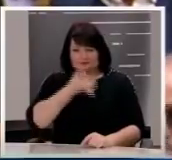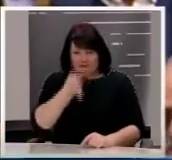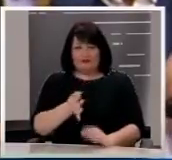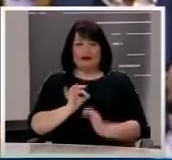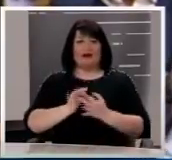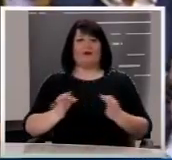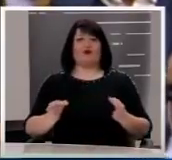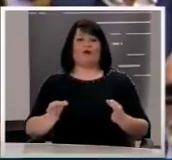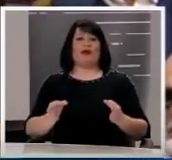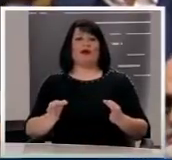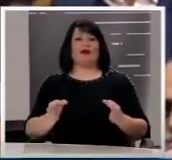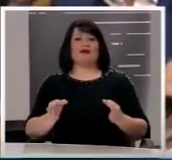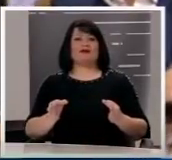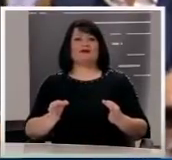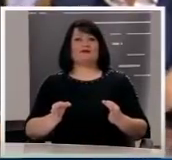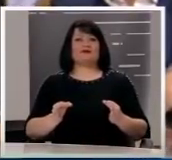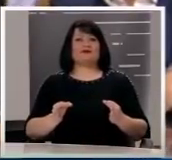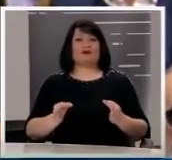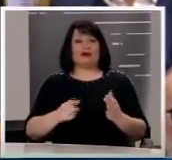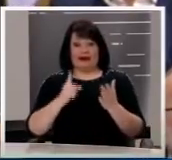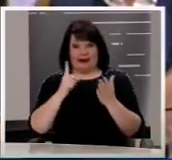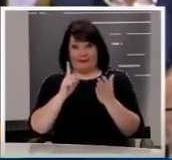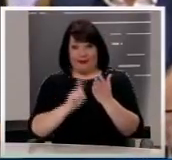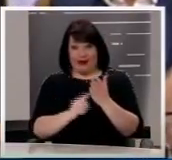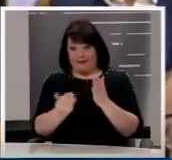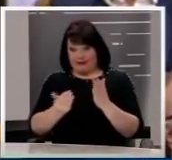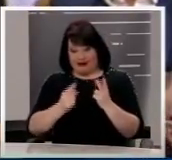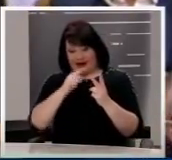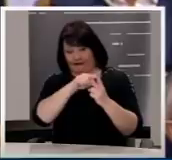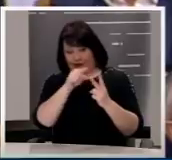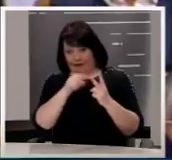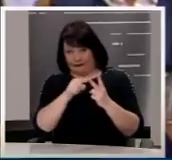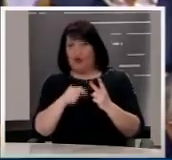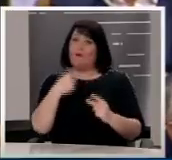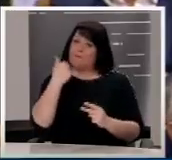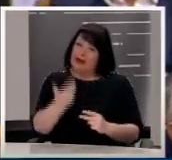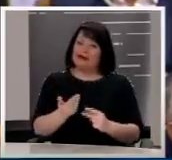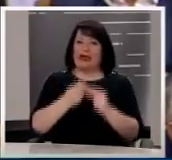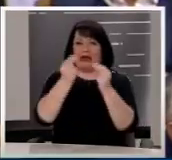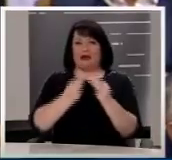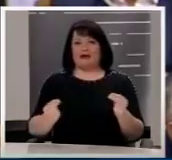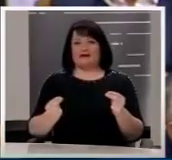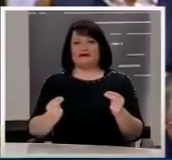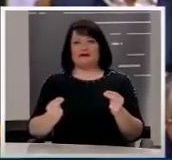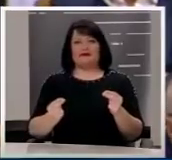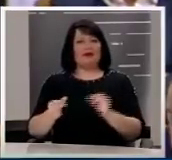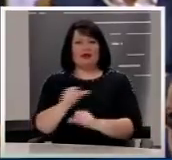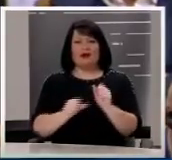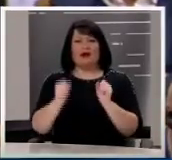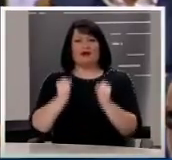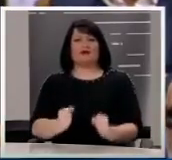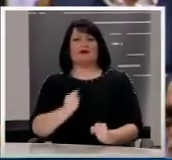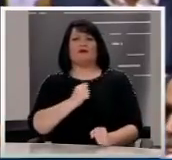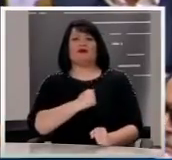αναλυτικά σε αυτή την προϋπόθεση. Εγώ λοιπόν δεν άλλαξα θέση, ούτε άλλαξα γραμμή, ούτε άλλαξα